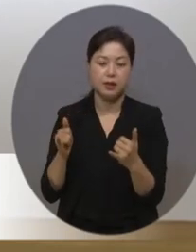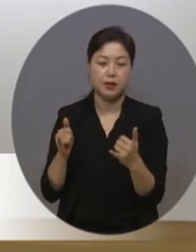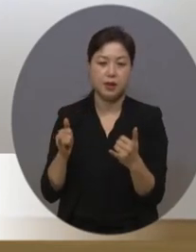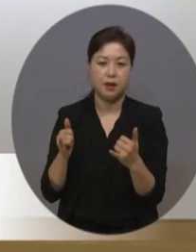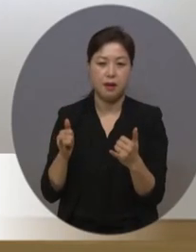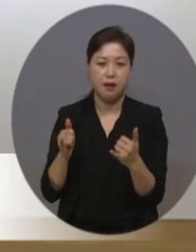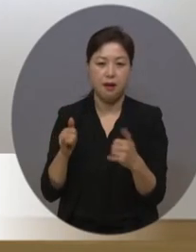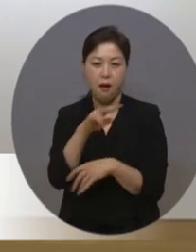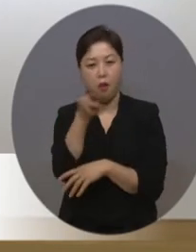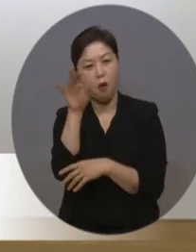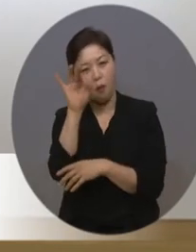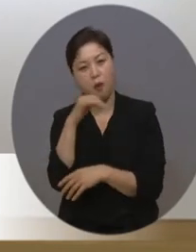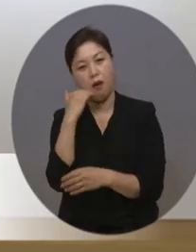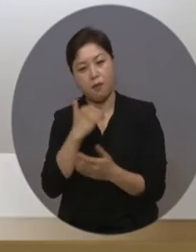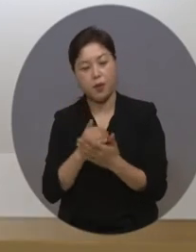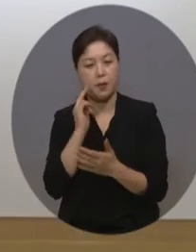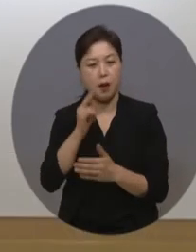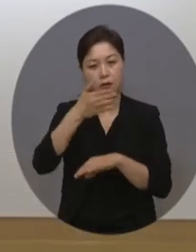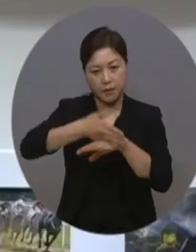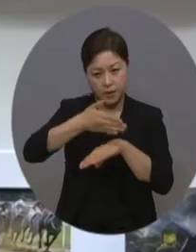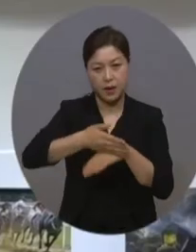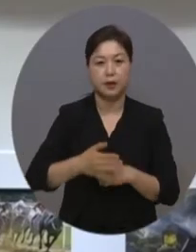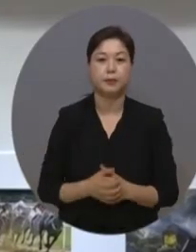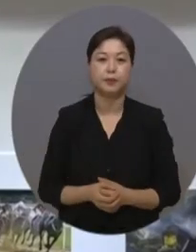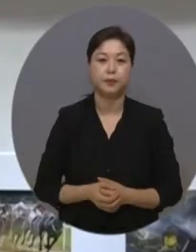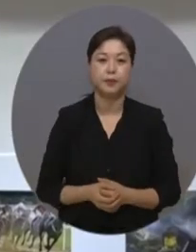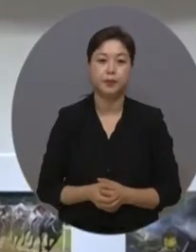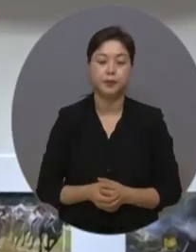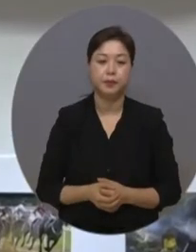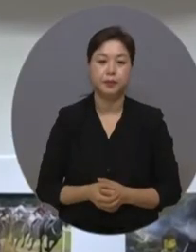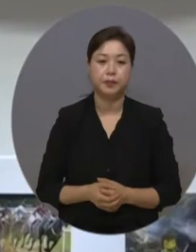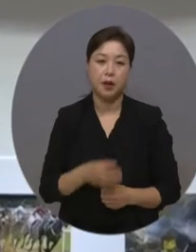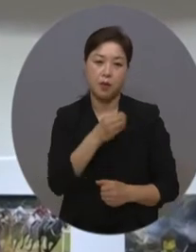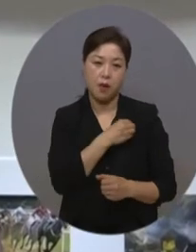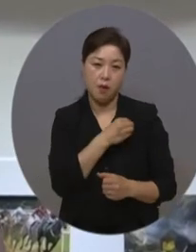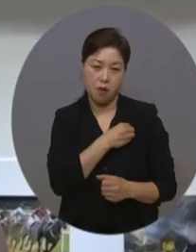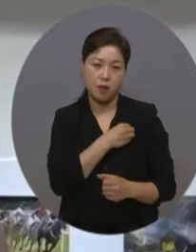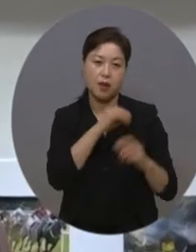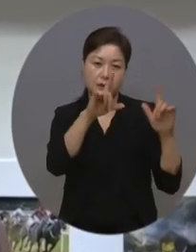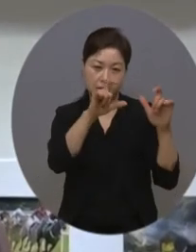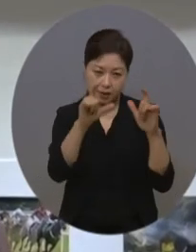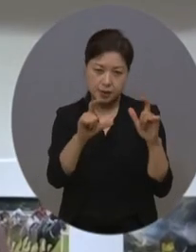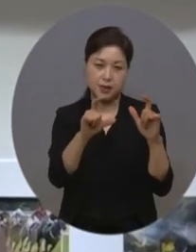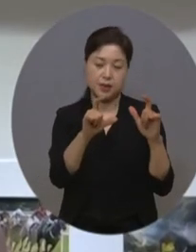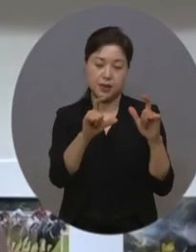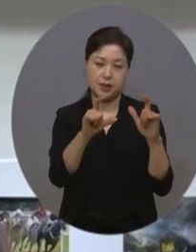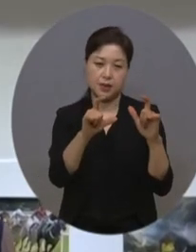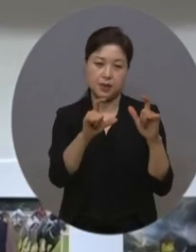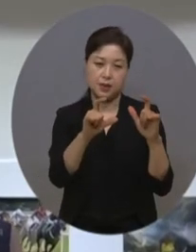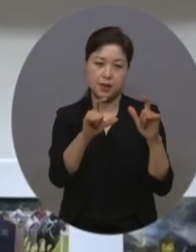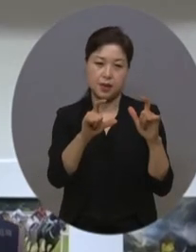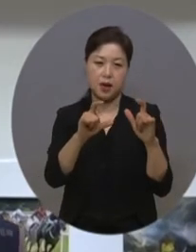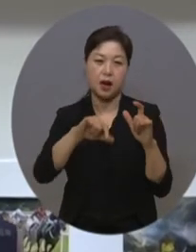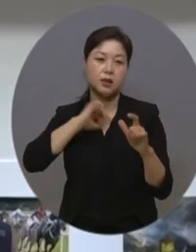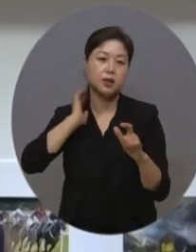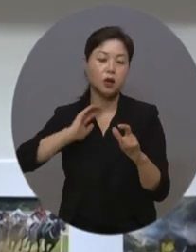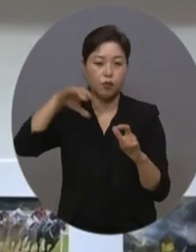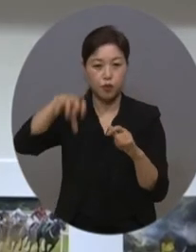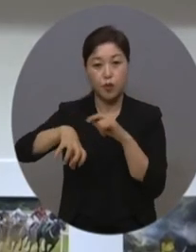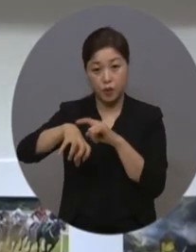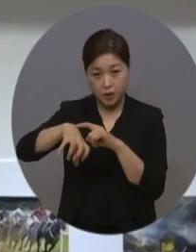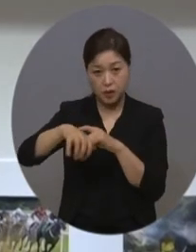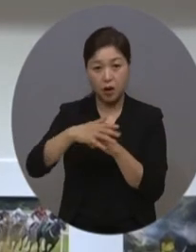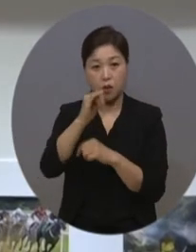받고 감사의 말씀을 드립니다. 회원 작품들과 함께 매년 의정부에서 시행되는